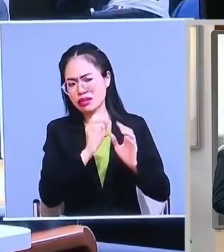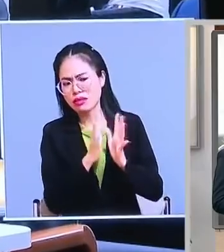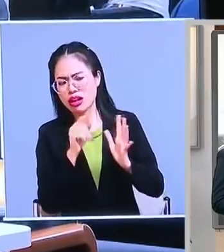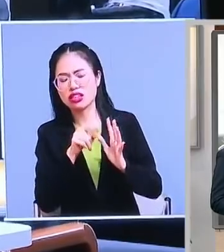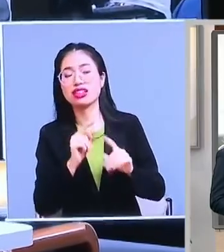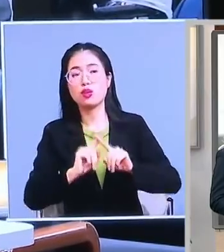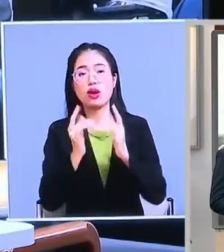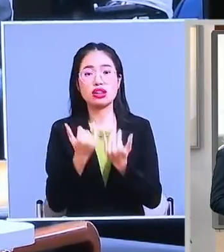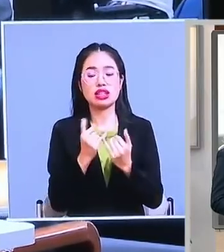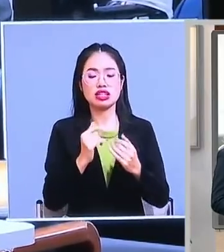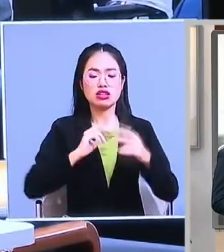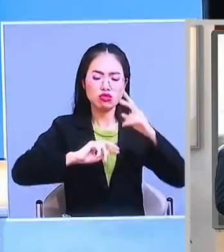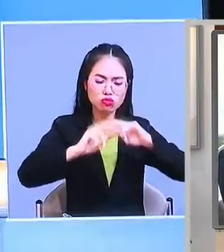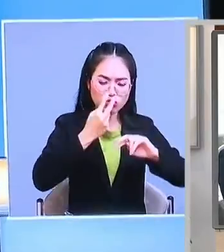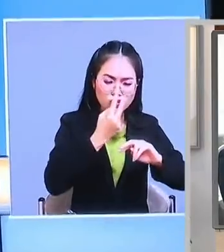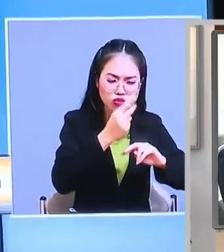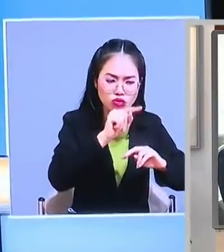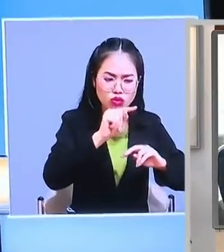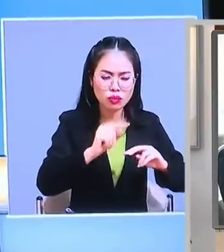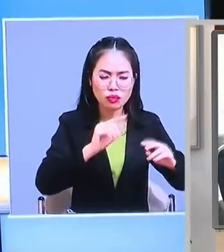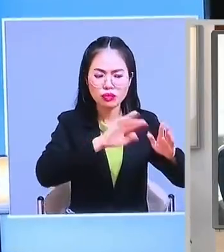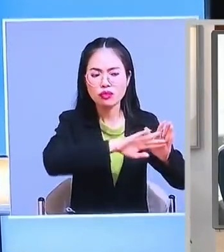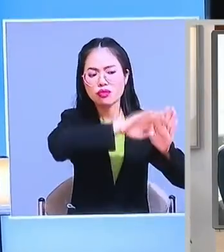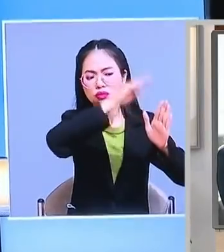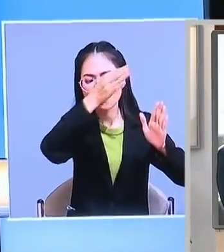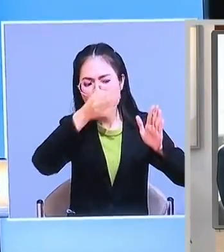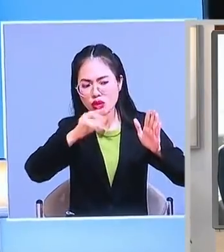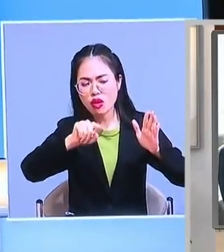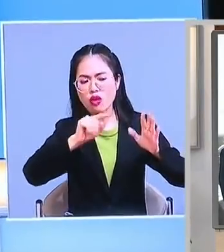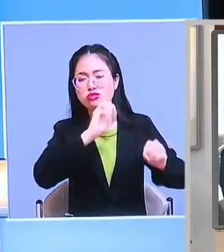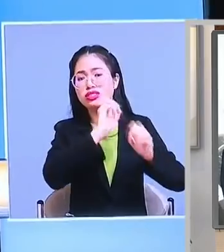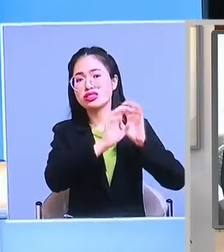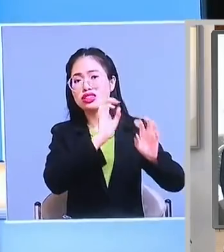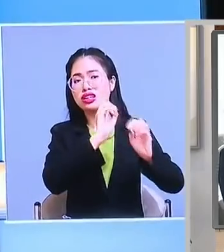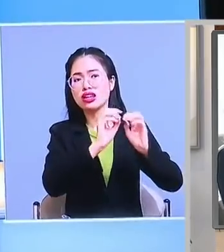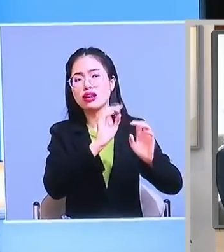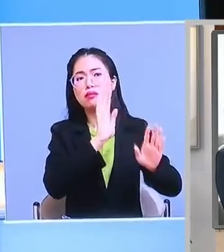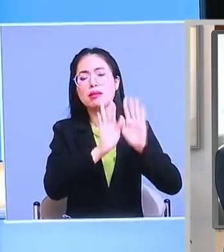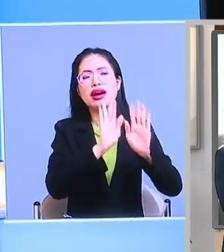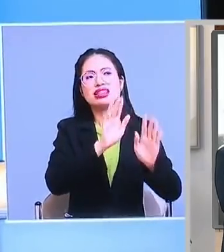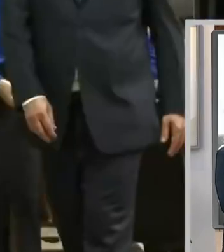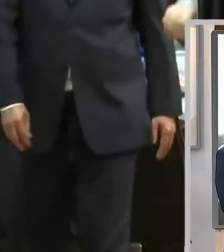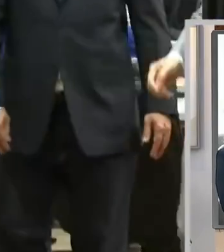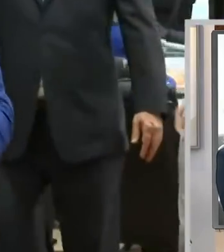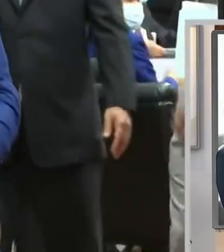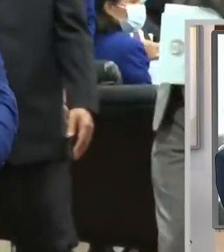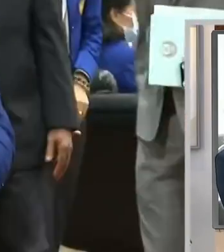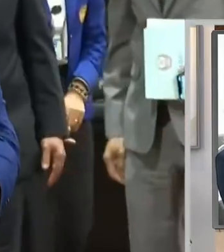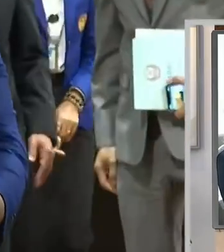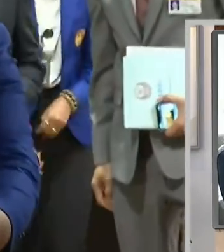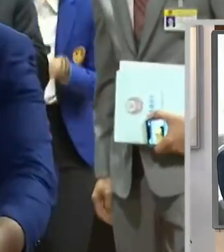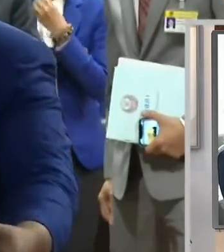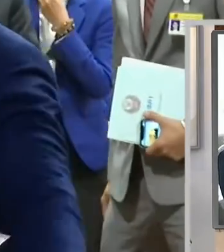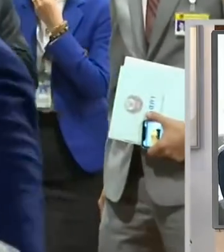ชื่อที่เดินกว่านี้เหมือนอะพรรคพลังประชารัฐเนี่ยมันก็เป็นเหมือนเป็น mottoที่เขาใช้มาตั้งแต่สมัยเป็นรัฐบาล